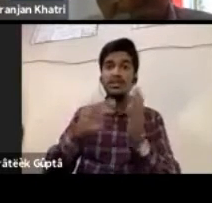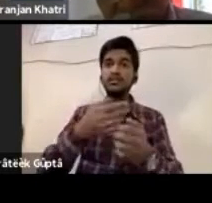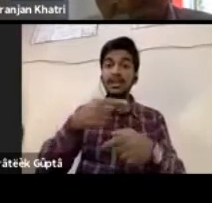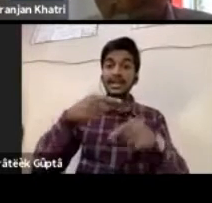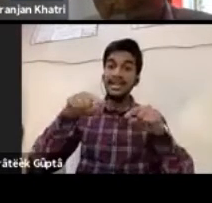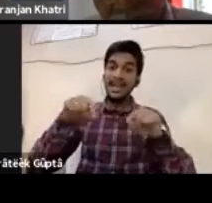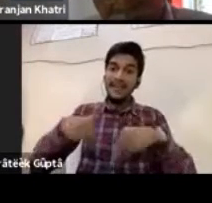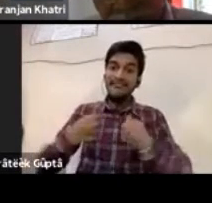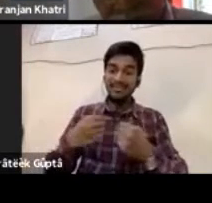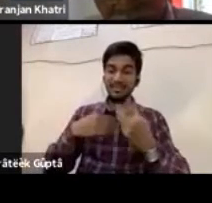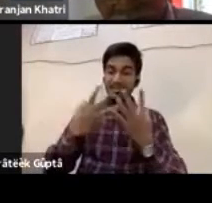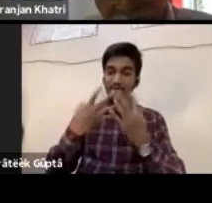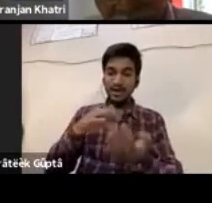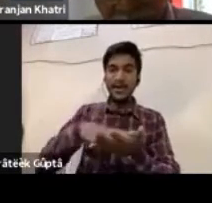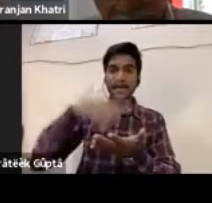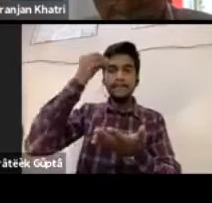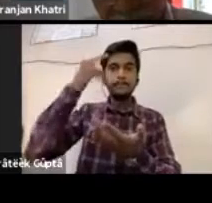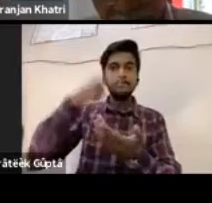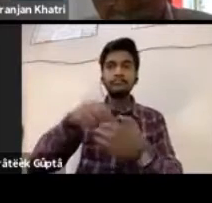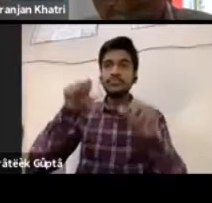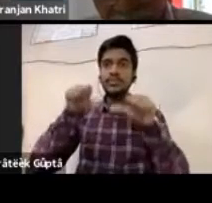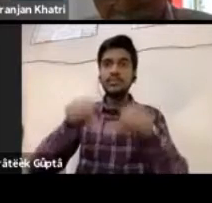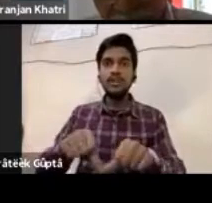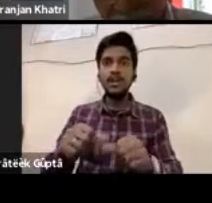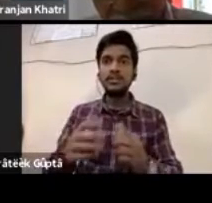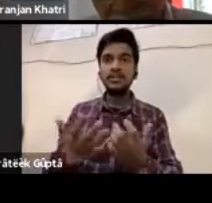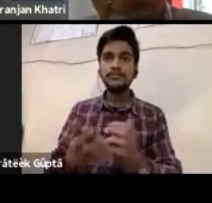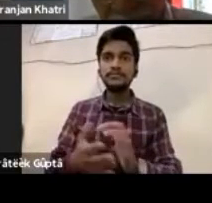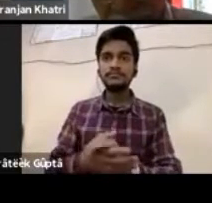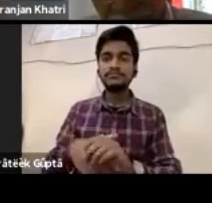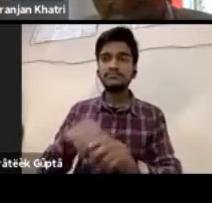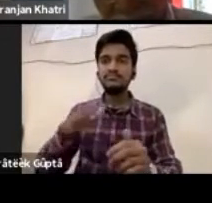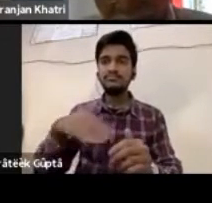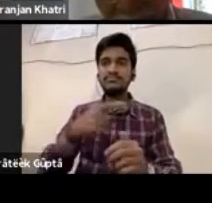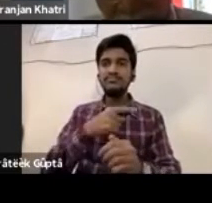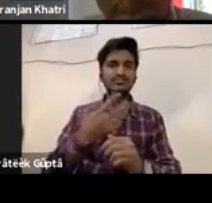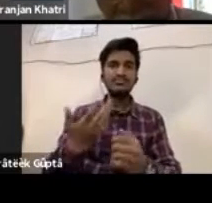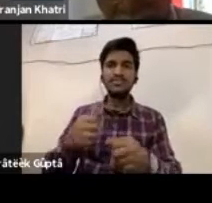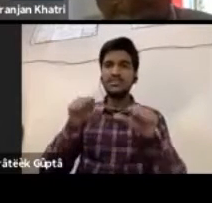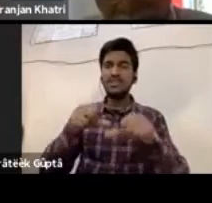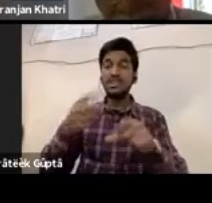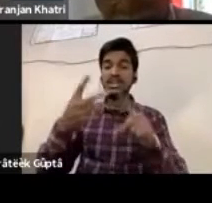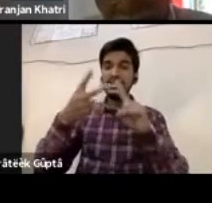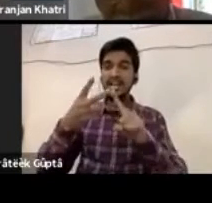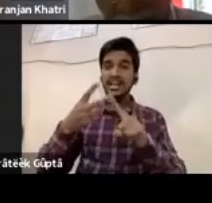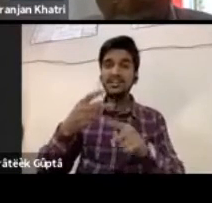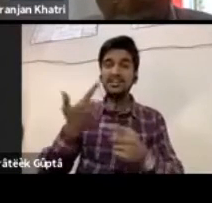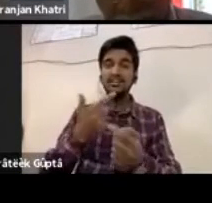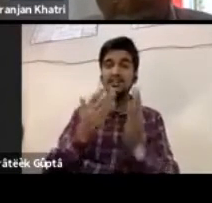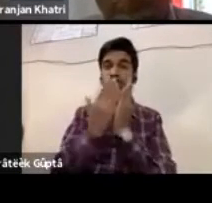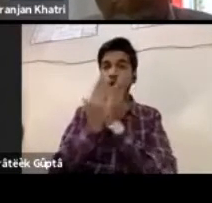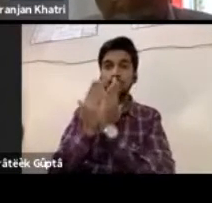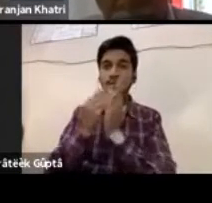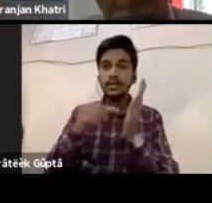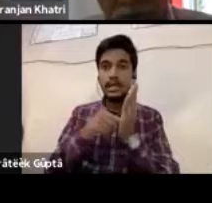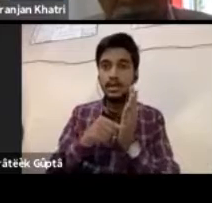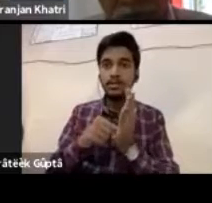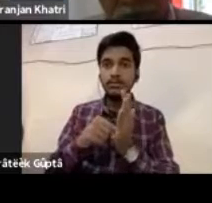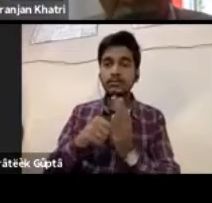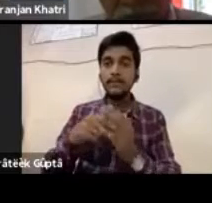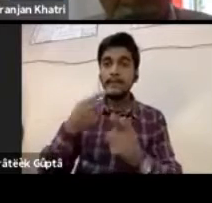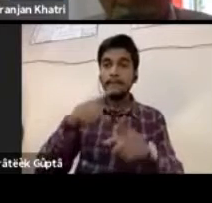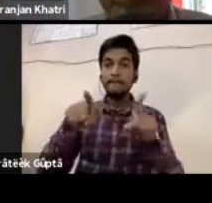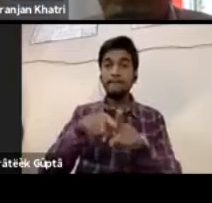को, और स्पेशली फॉर देयर सेकेंडरी हेल्थ कंडीशंस. क्योंकि डिसेबिलिटी डायग्नोसिस के बाद उसका इलाज और